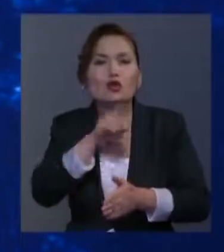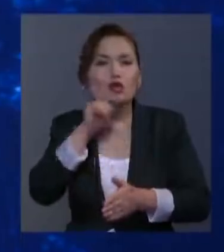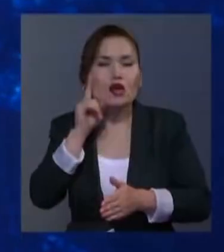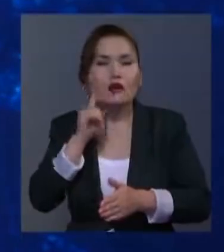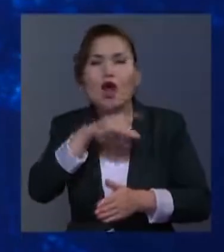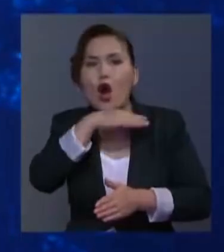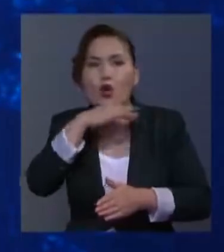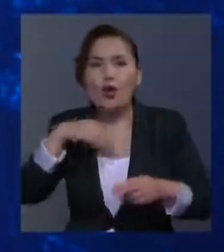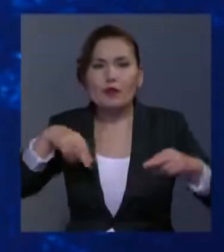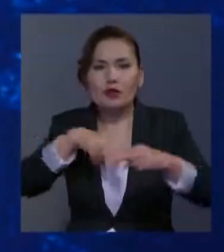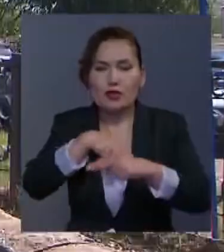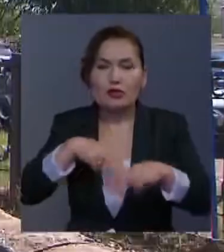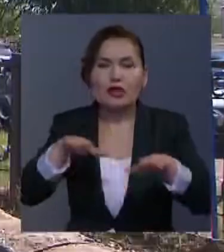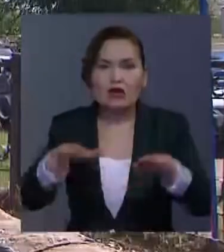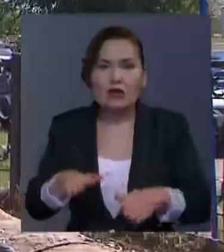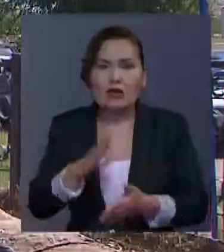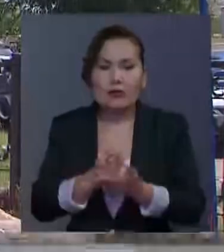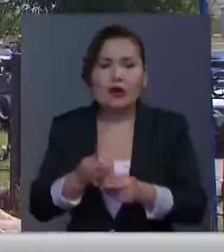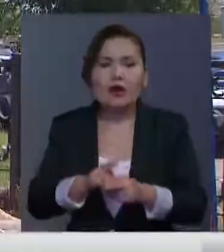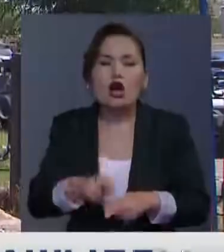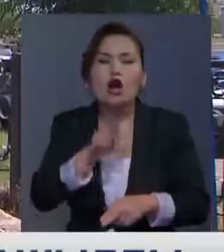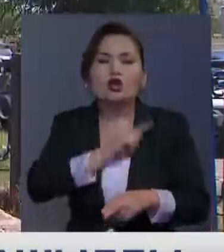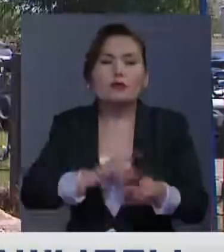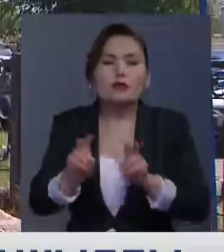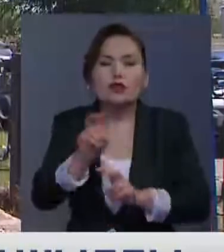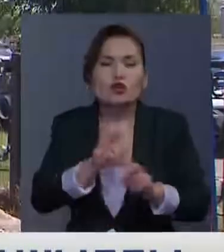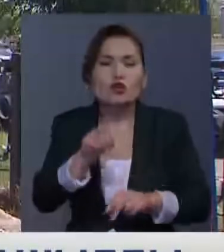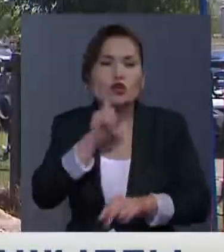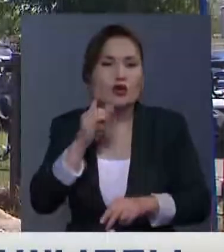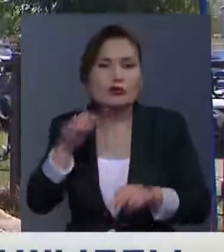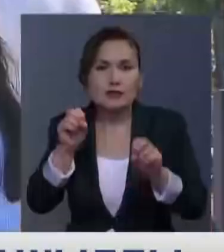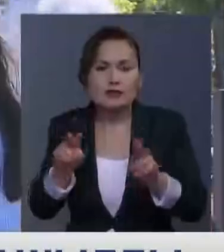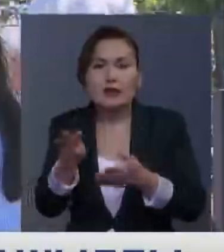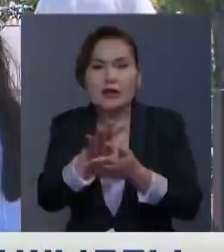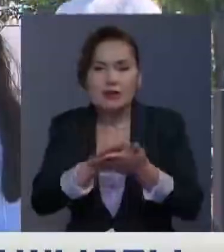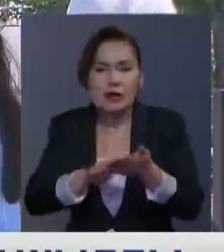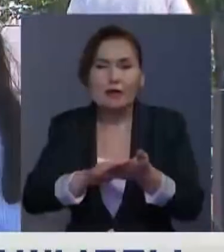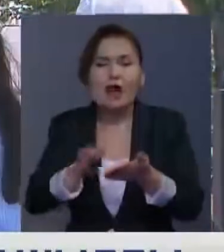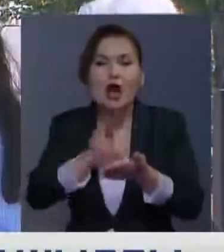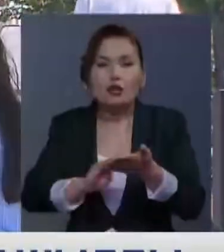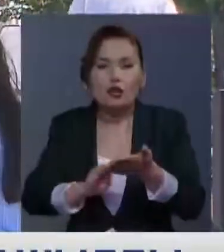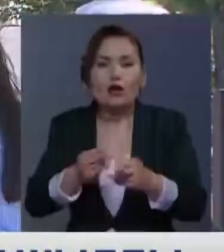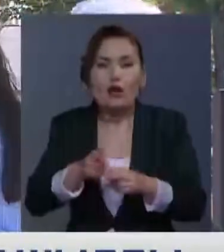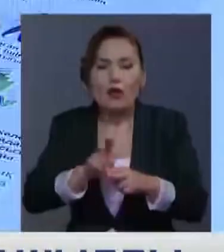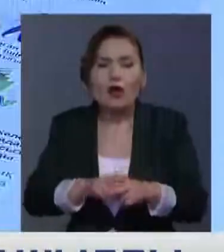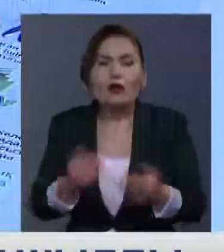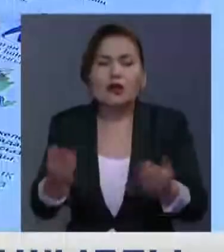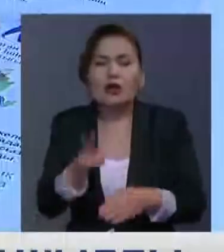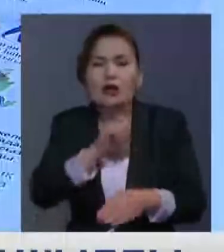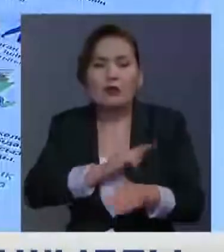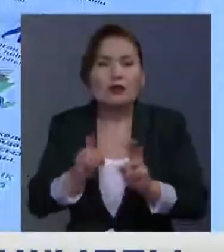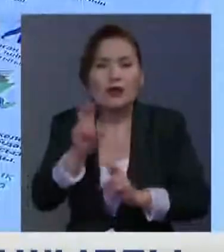көп жүретін жерлерге орналасқан. Жұмыс іздеуші алдымен арнайы сауалнаманы толтырып, өзін қай салада көргісі келетінін